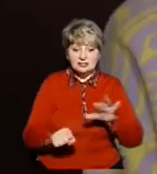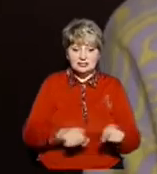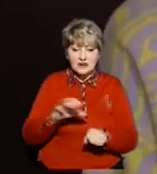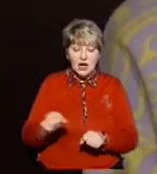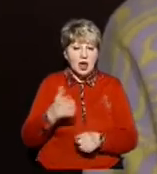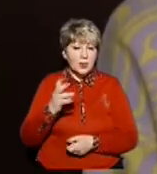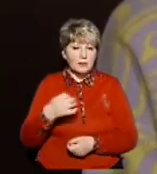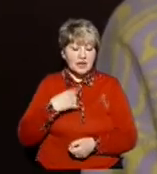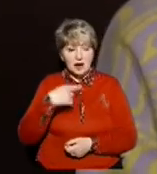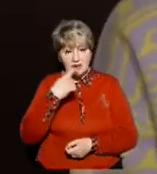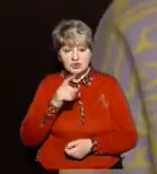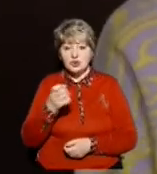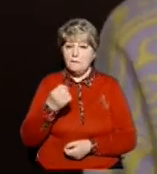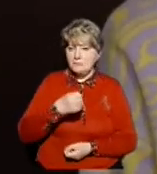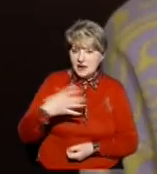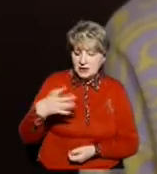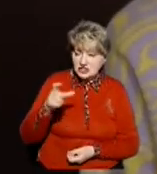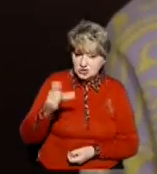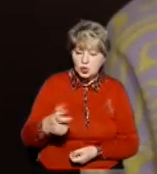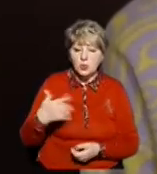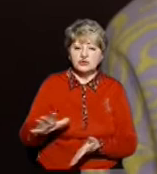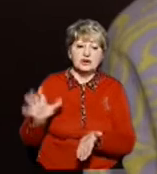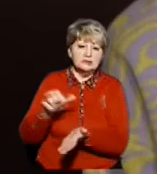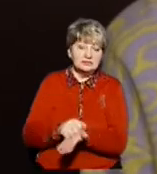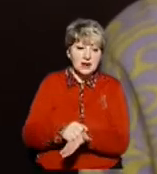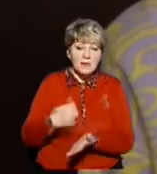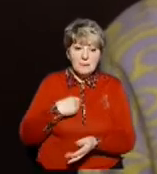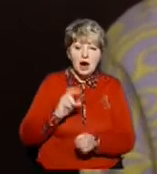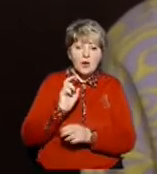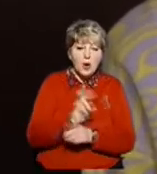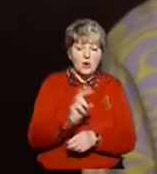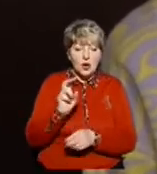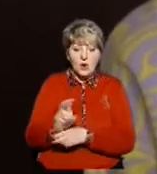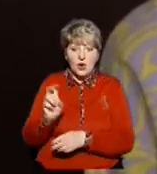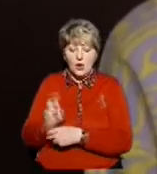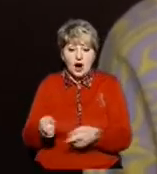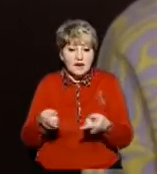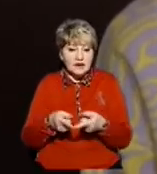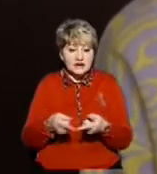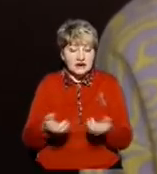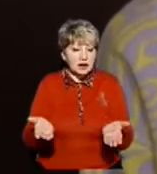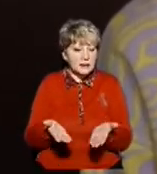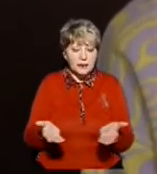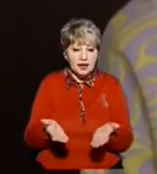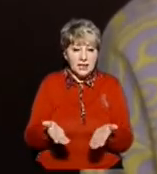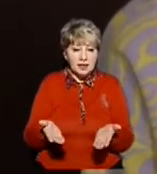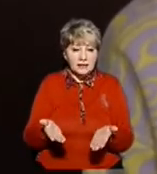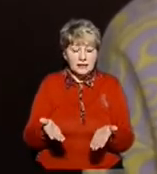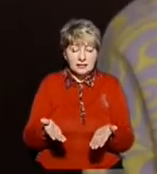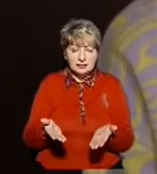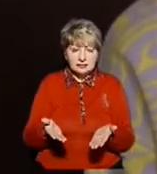там ріелтор розказував, що по 15 чоловік уже на цю квартиру. І ми ходили на такі квартири, де, ну,